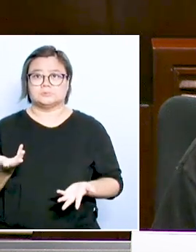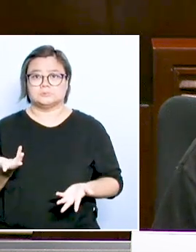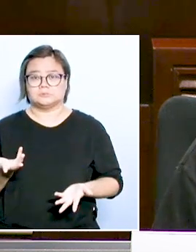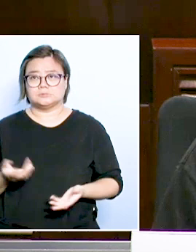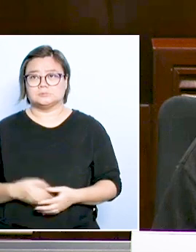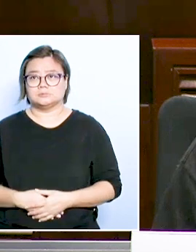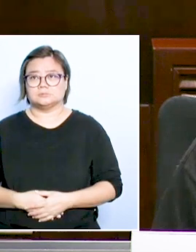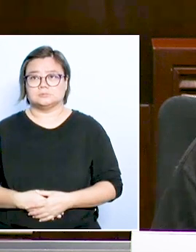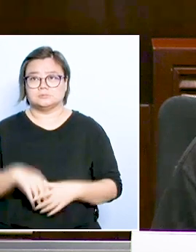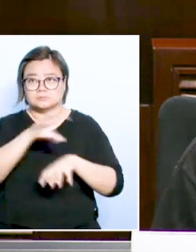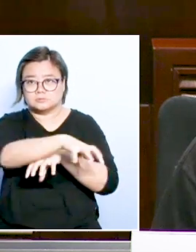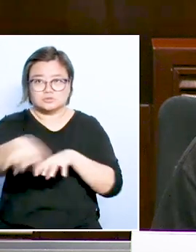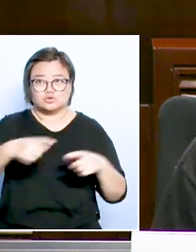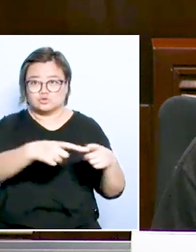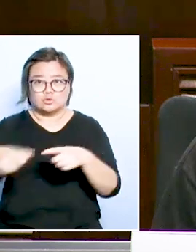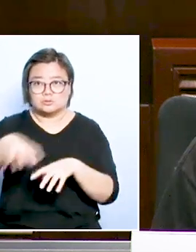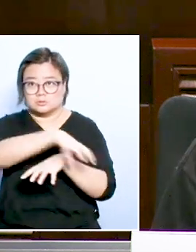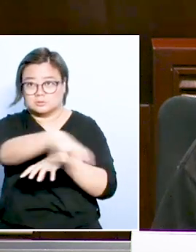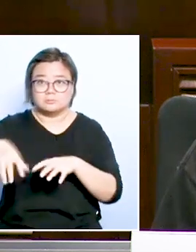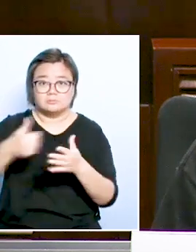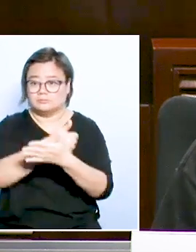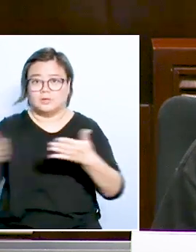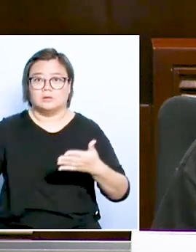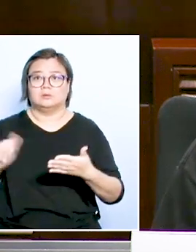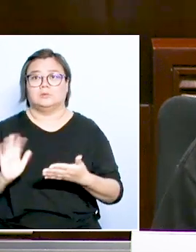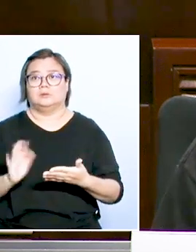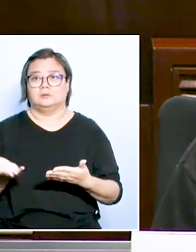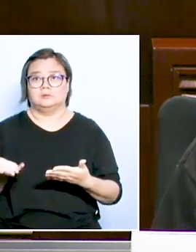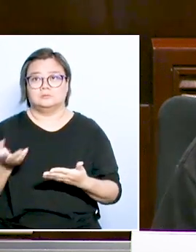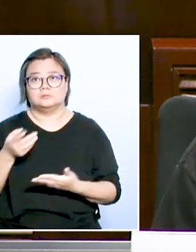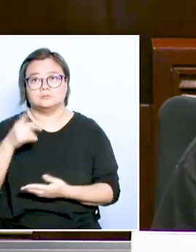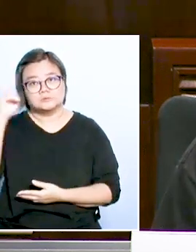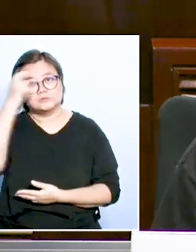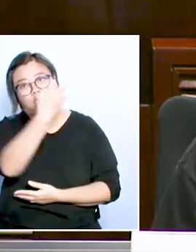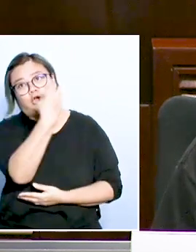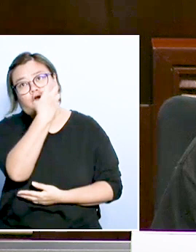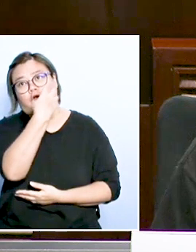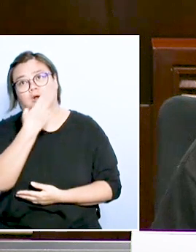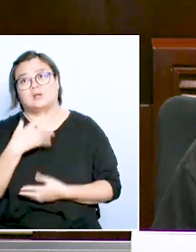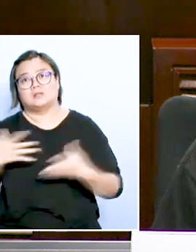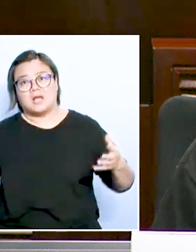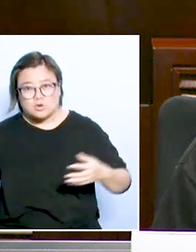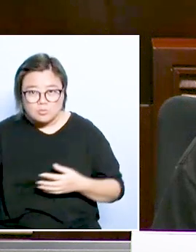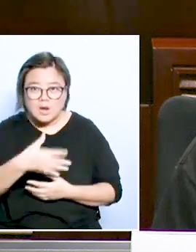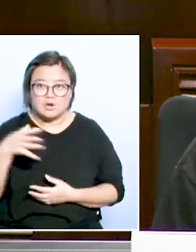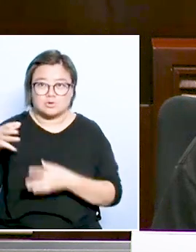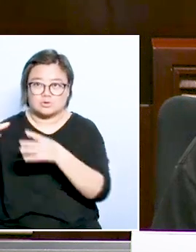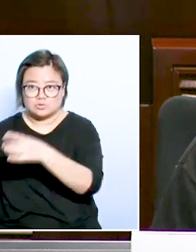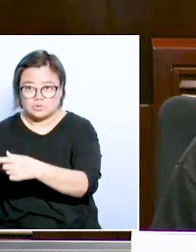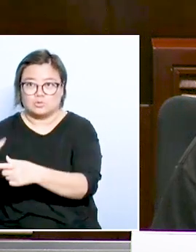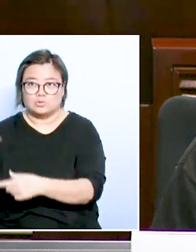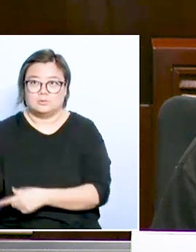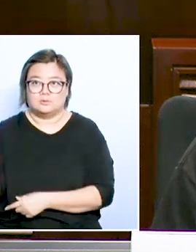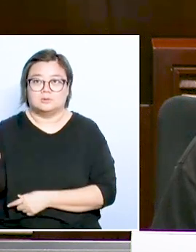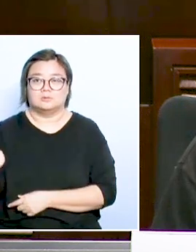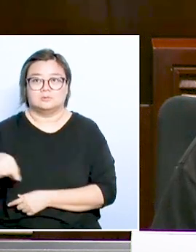嘅。喂，你講緊咩大灣區已經搞咗3000萬啦，即係港珠呢個